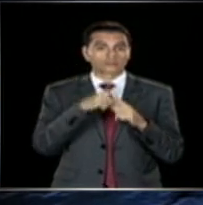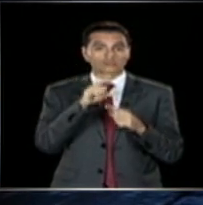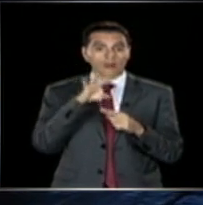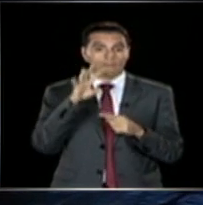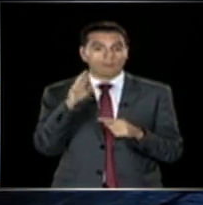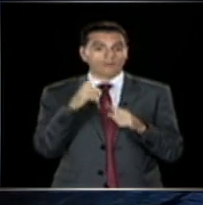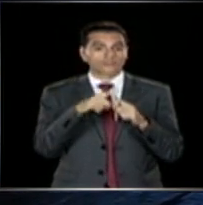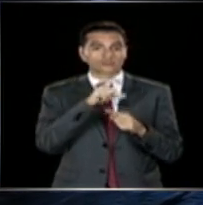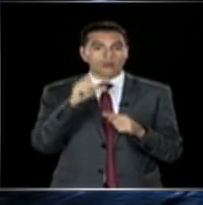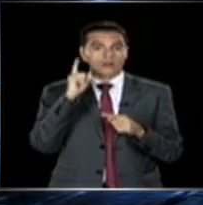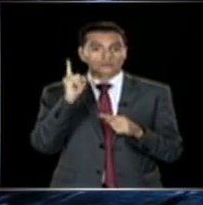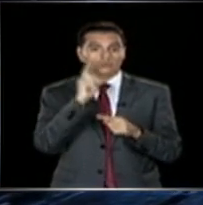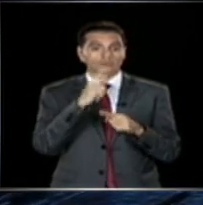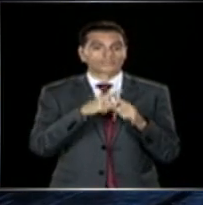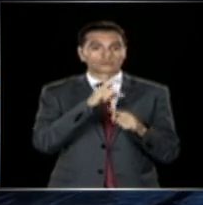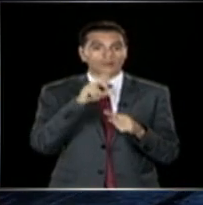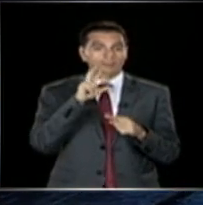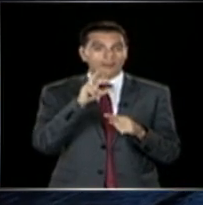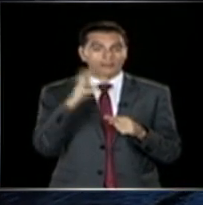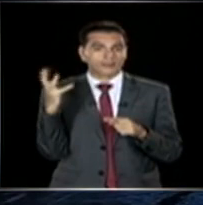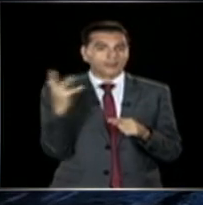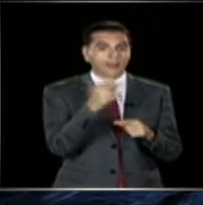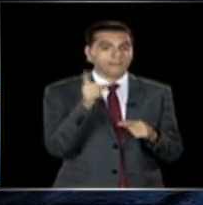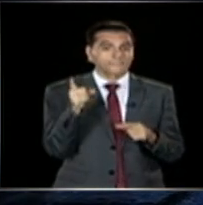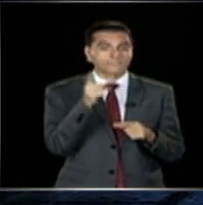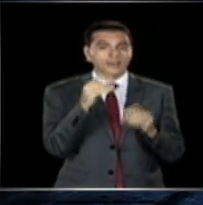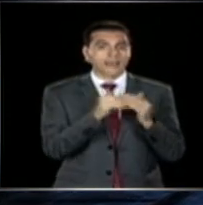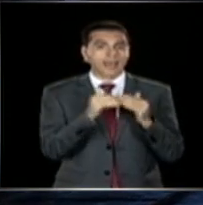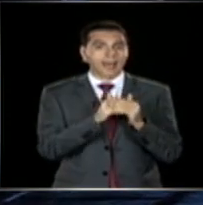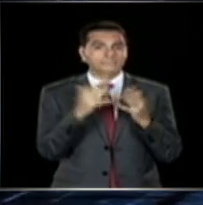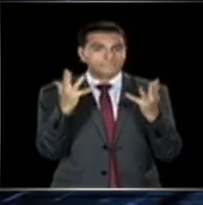إبريل، ديسمبر، مارس.